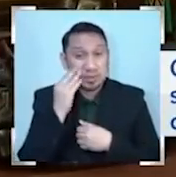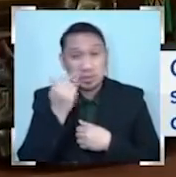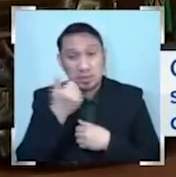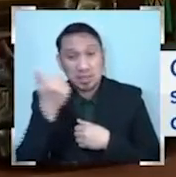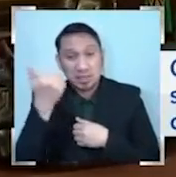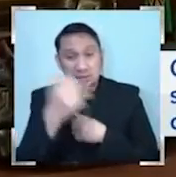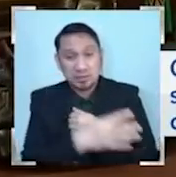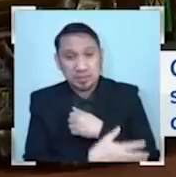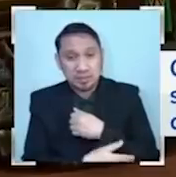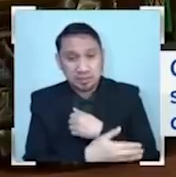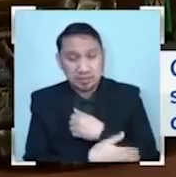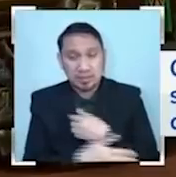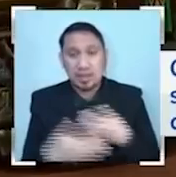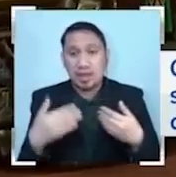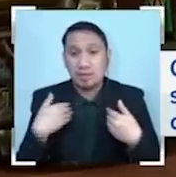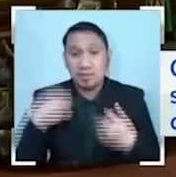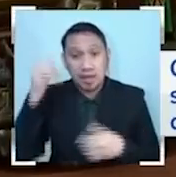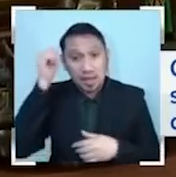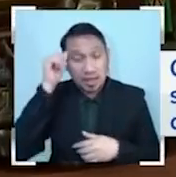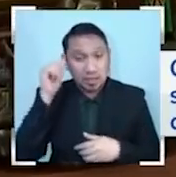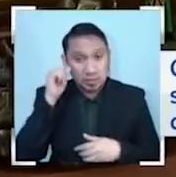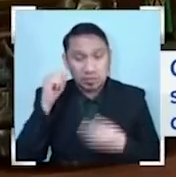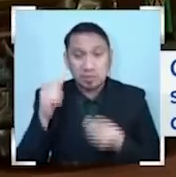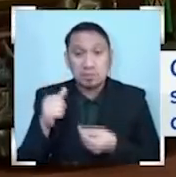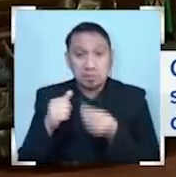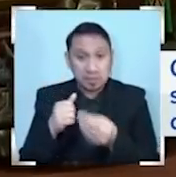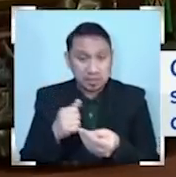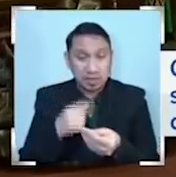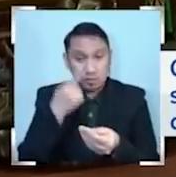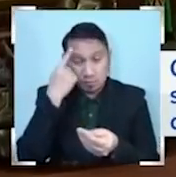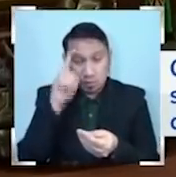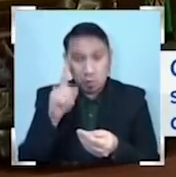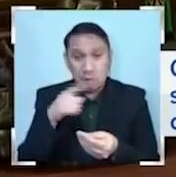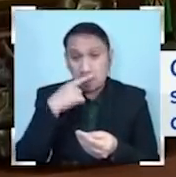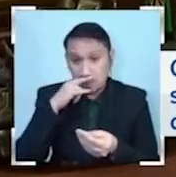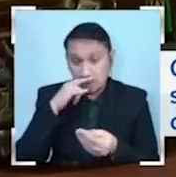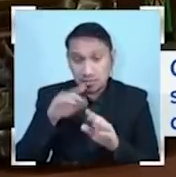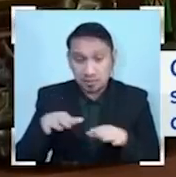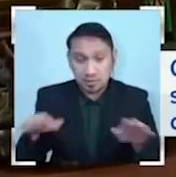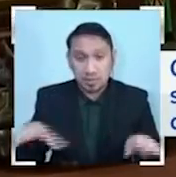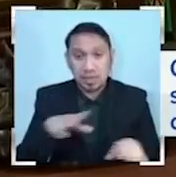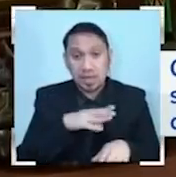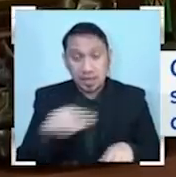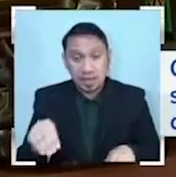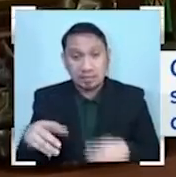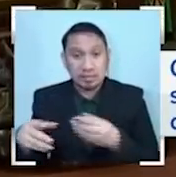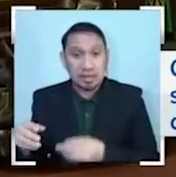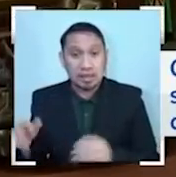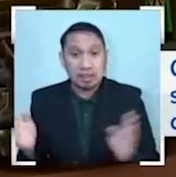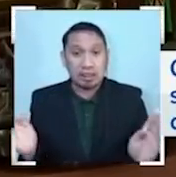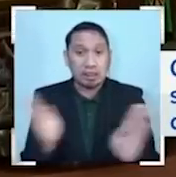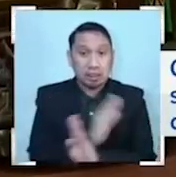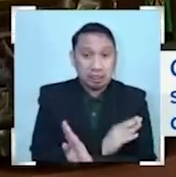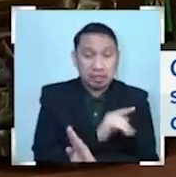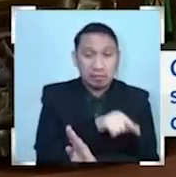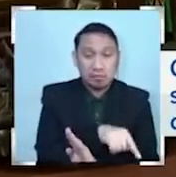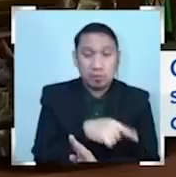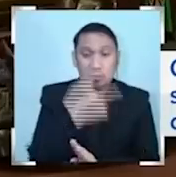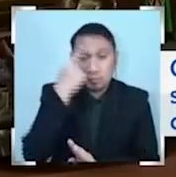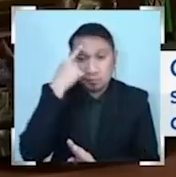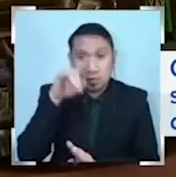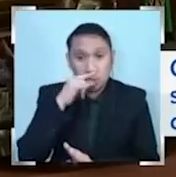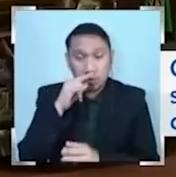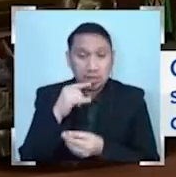adult doses na naibibigay sa bata at meron din na mga child doses na naibibigay sa matanda.